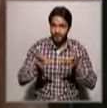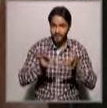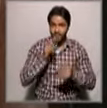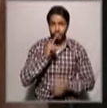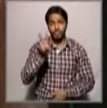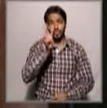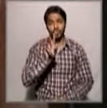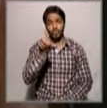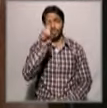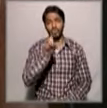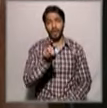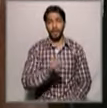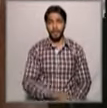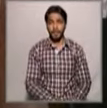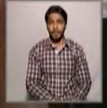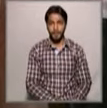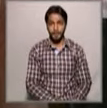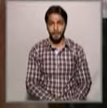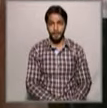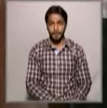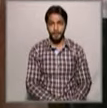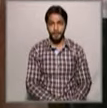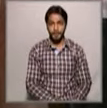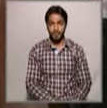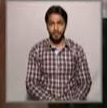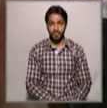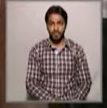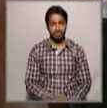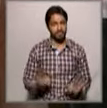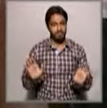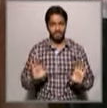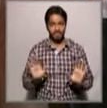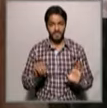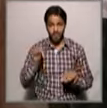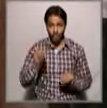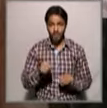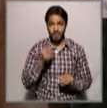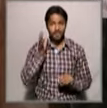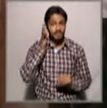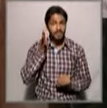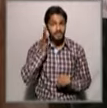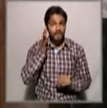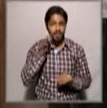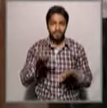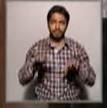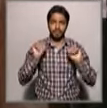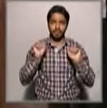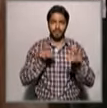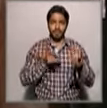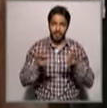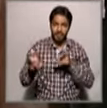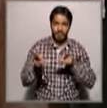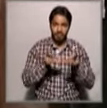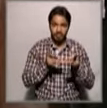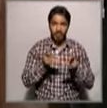حاصل؟ لا ما اكذبش عليك، يعني ممكن اصلي فرض وفرض ثاني يعني. هو ده السؤال بقى، انك